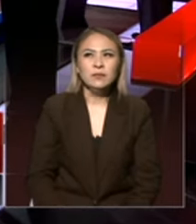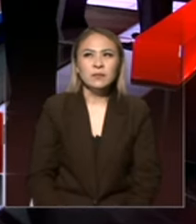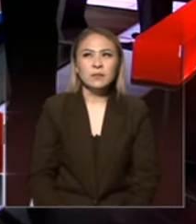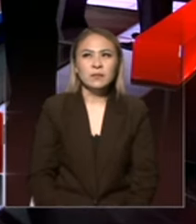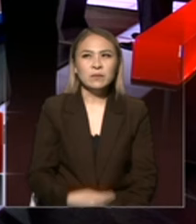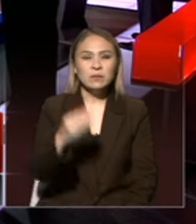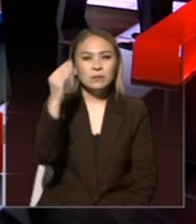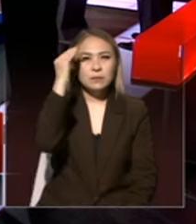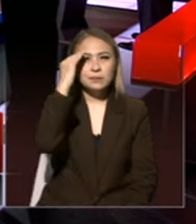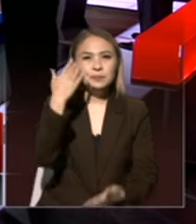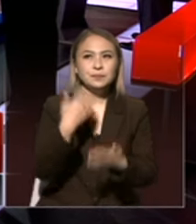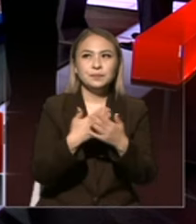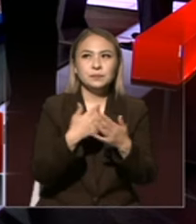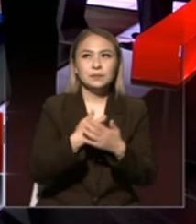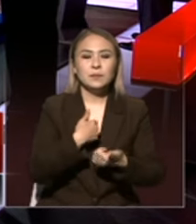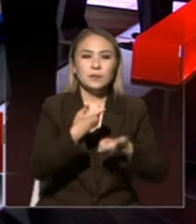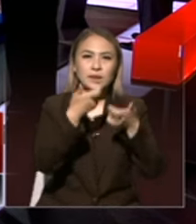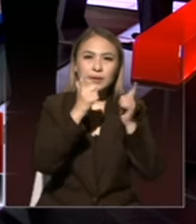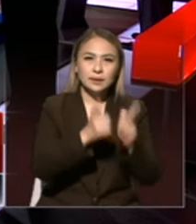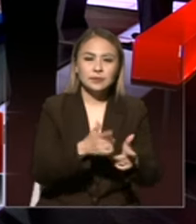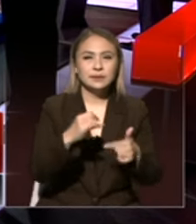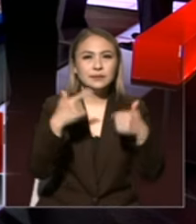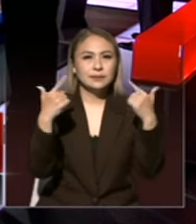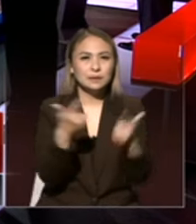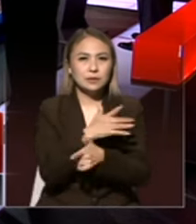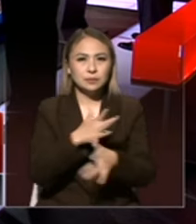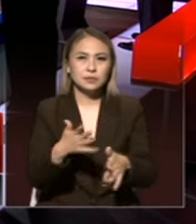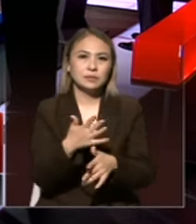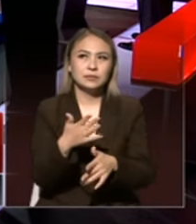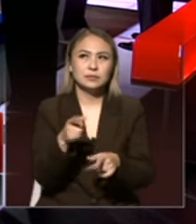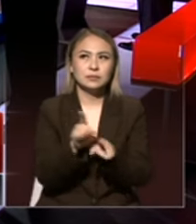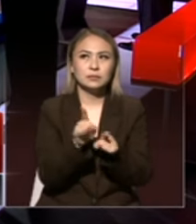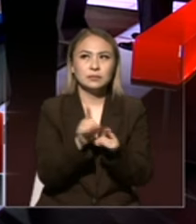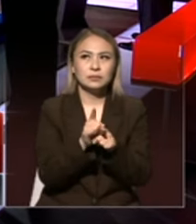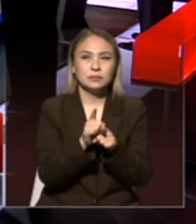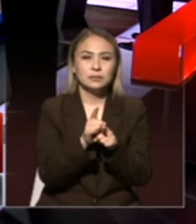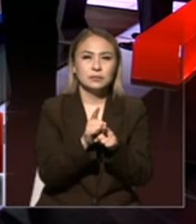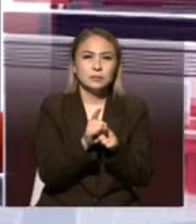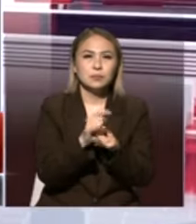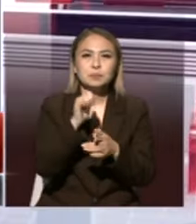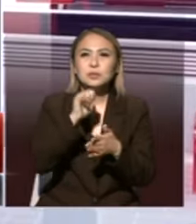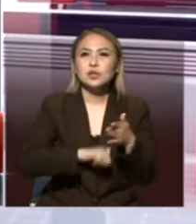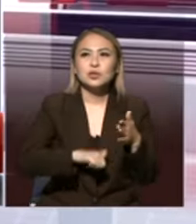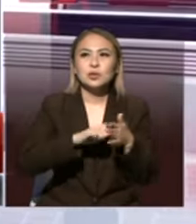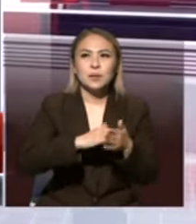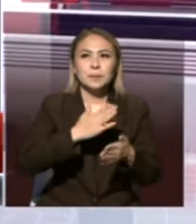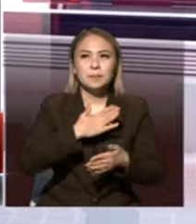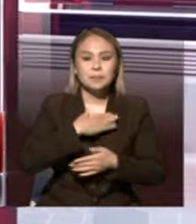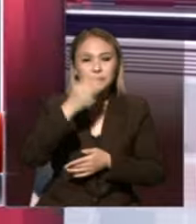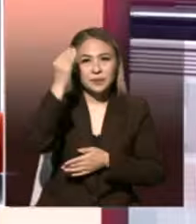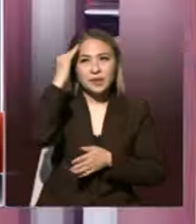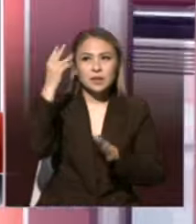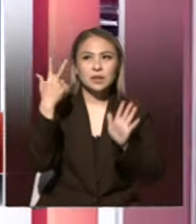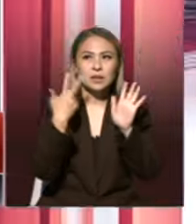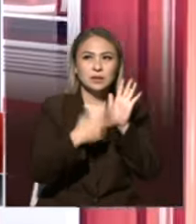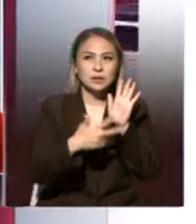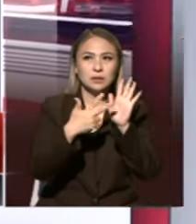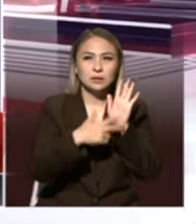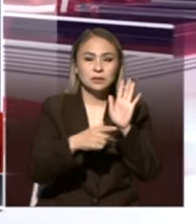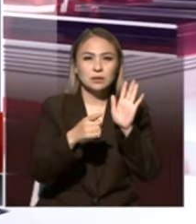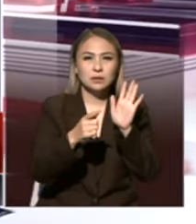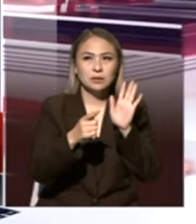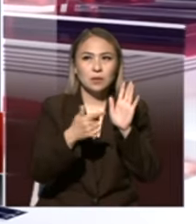Пікір болғанда бір жағынан келісемін де, бір жағынан келіспеймін. Неге десең, бұның бәрі тірелетін себебі менімше система госуправления